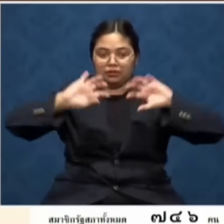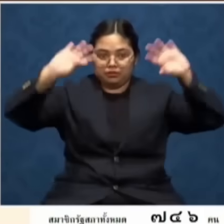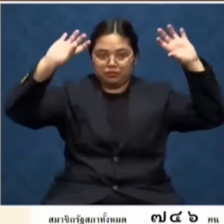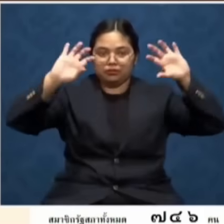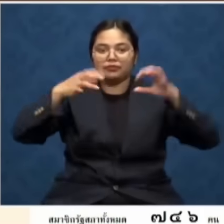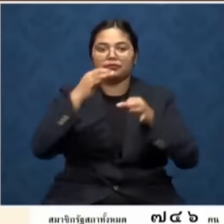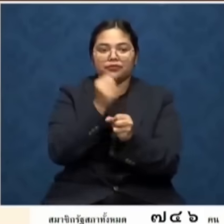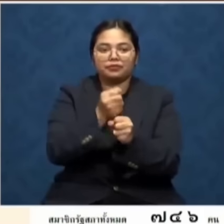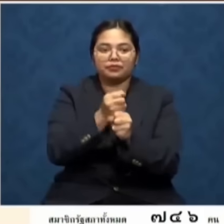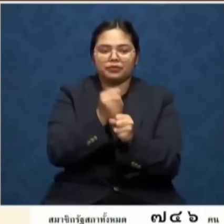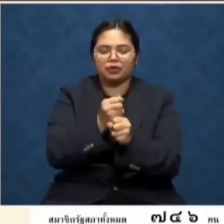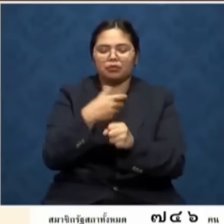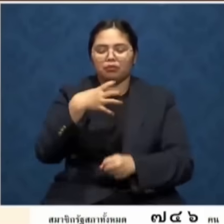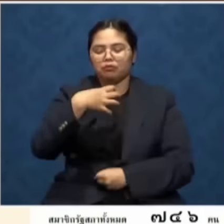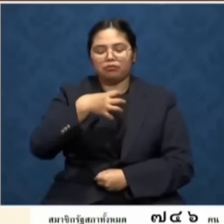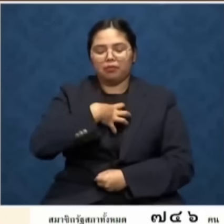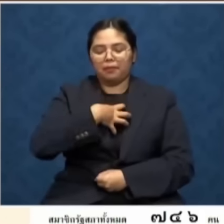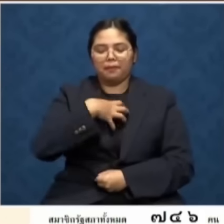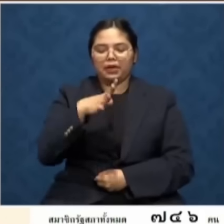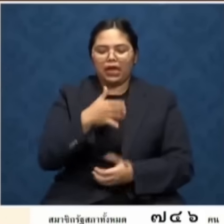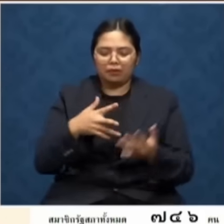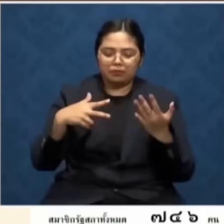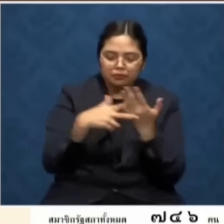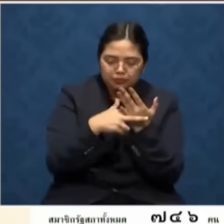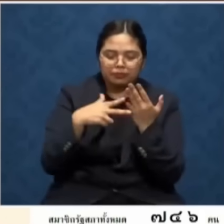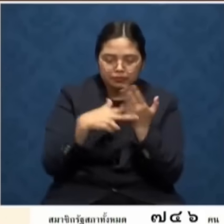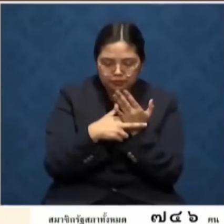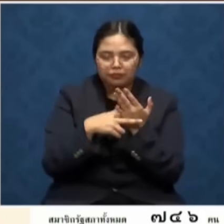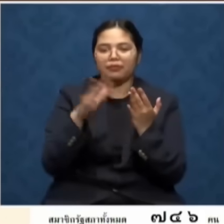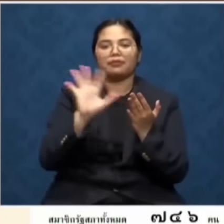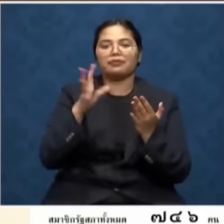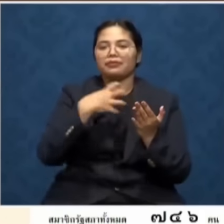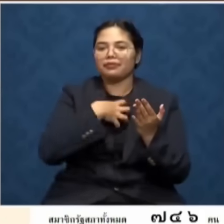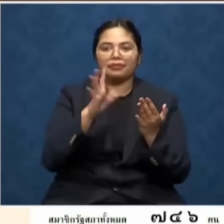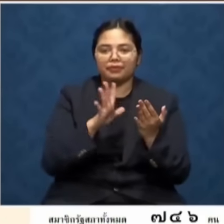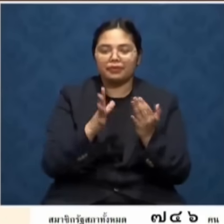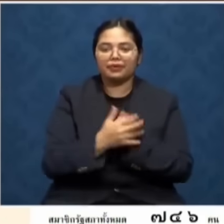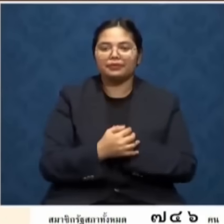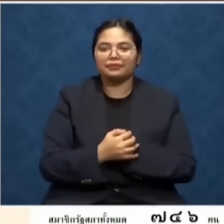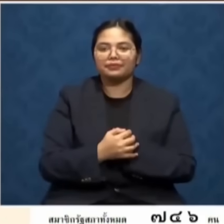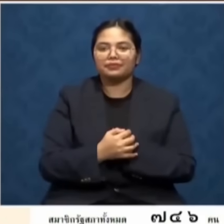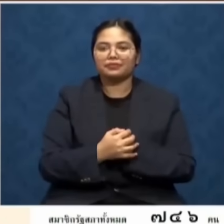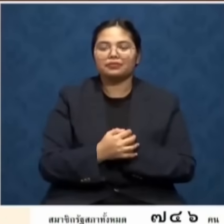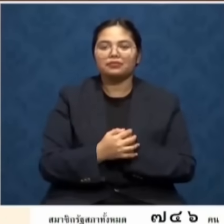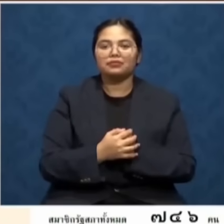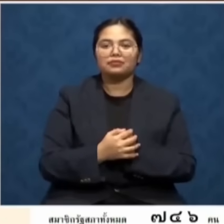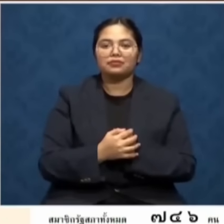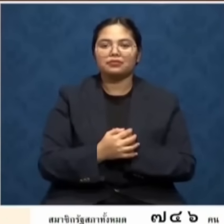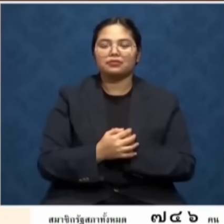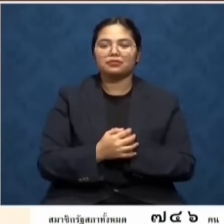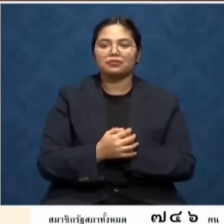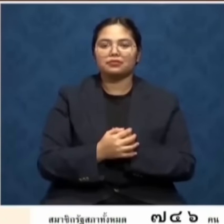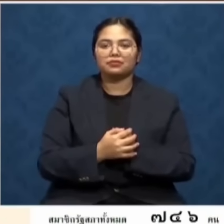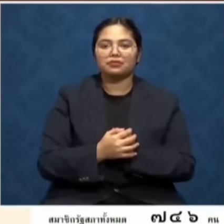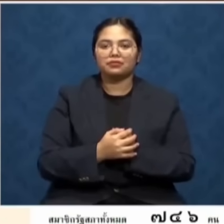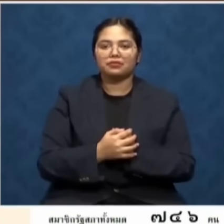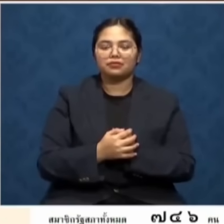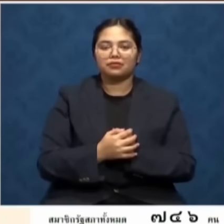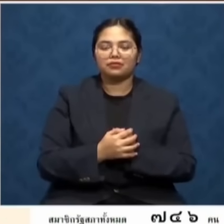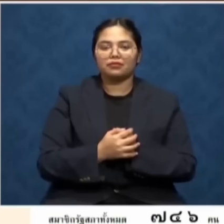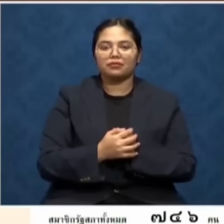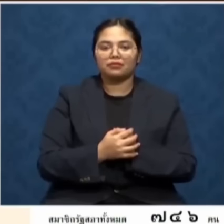ไม่อยากจะไปขัดจังหวะนะครับสำหรับท่านที่ยกท่านศิริโรจน์